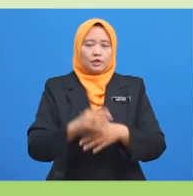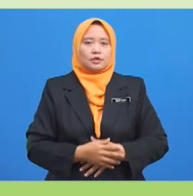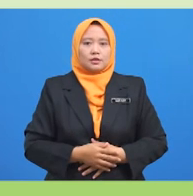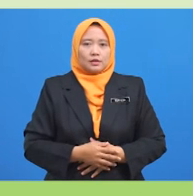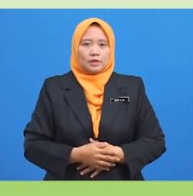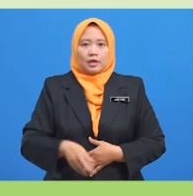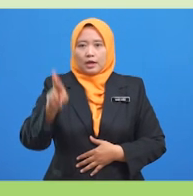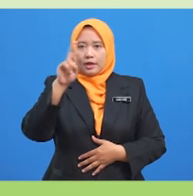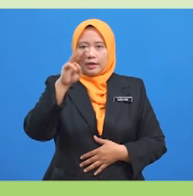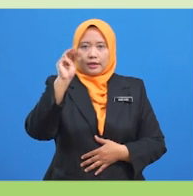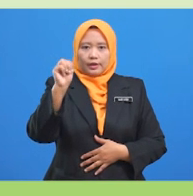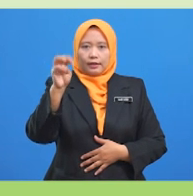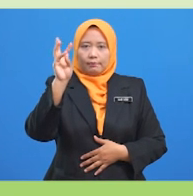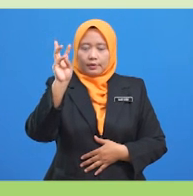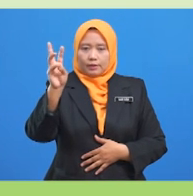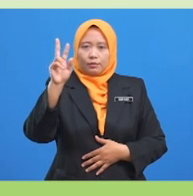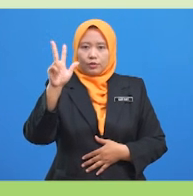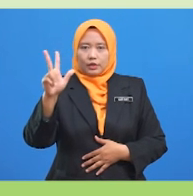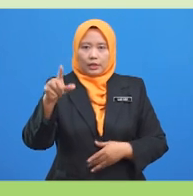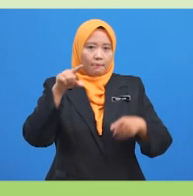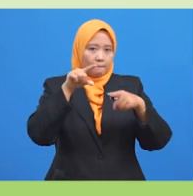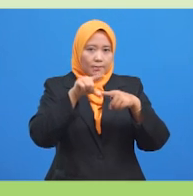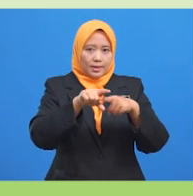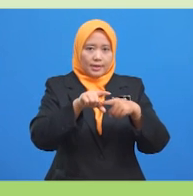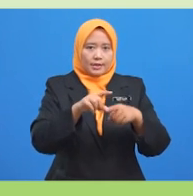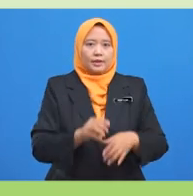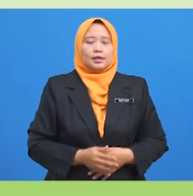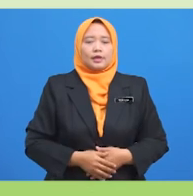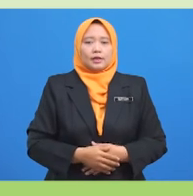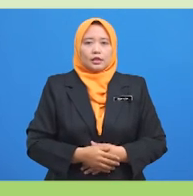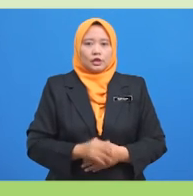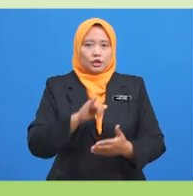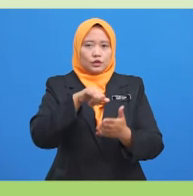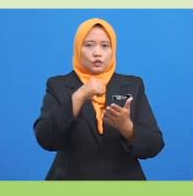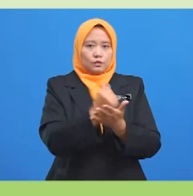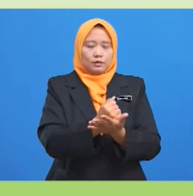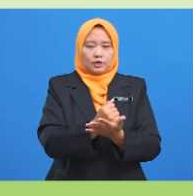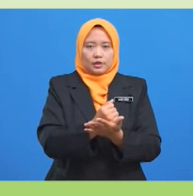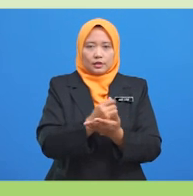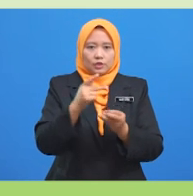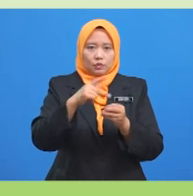iaitu RM63 dibahagikan dengan jumlah keluaran 3 unit.